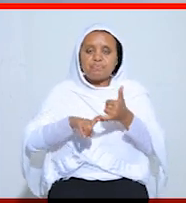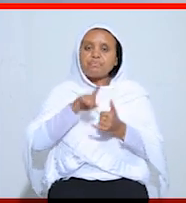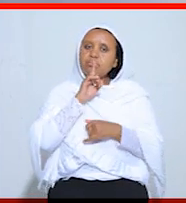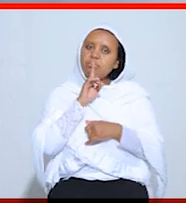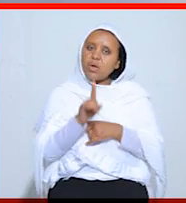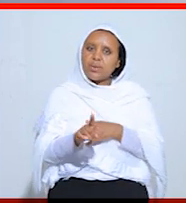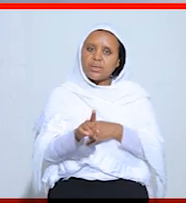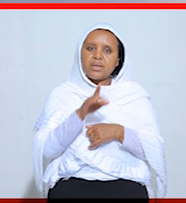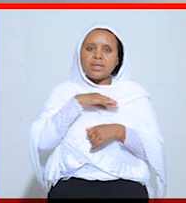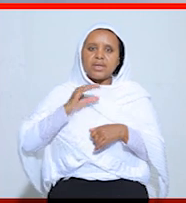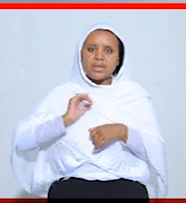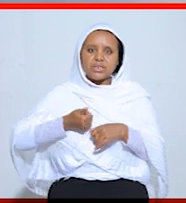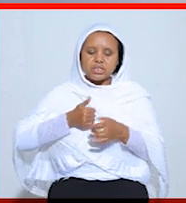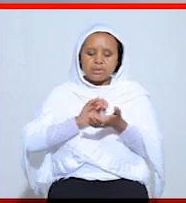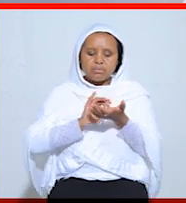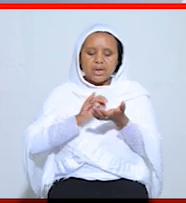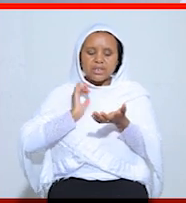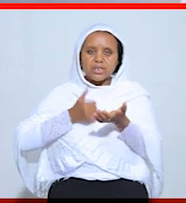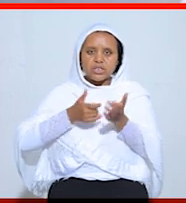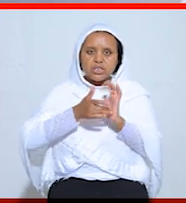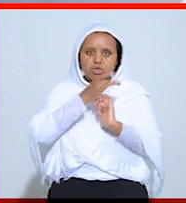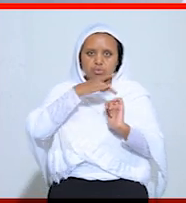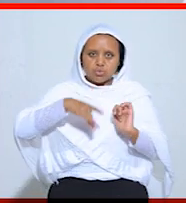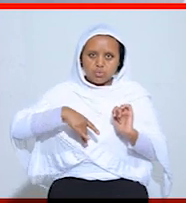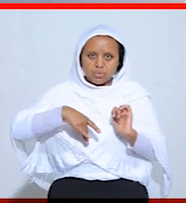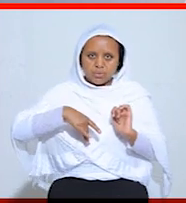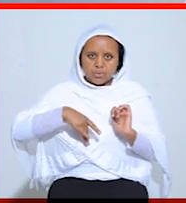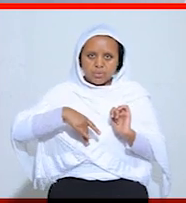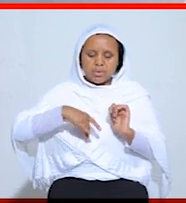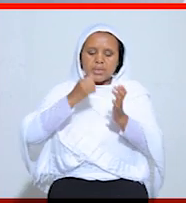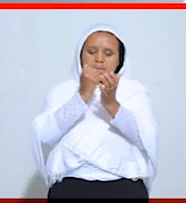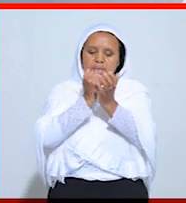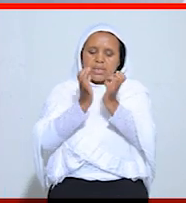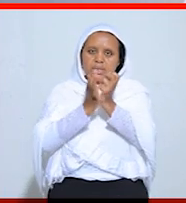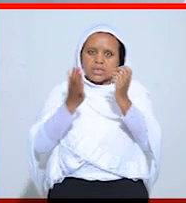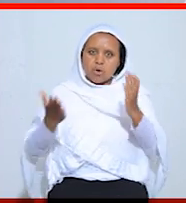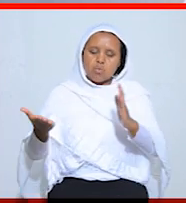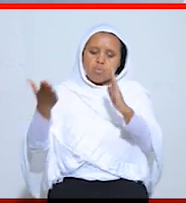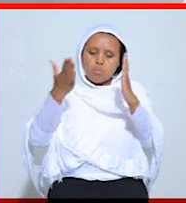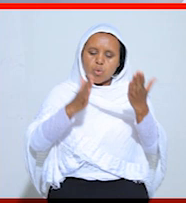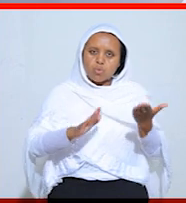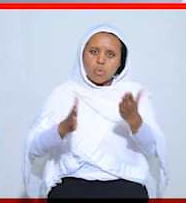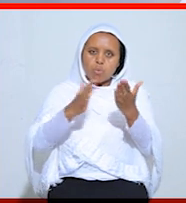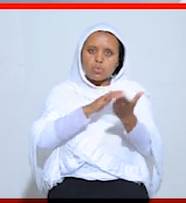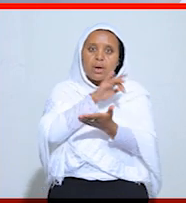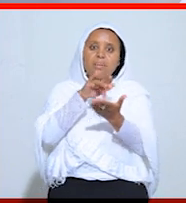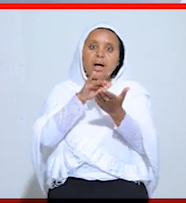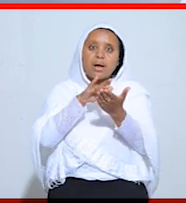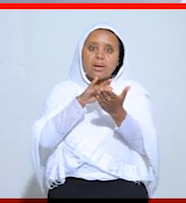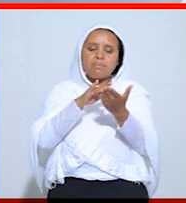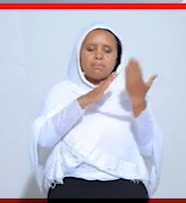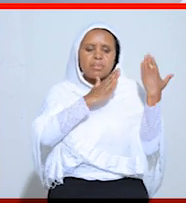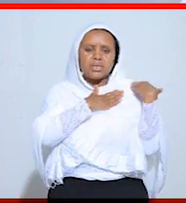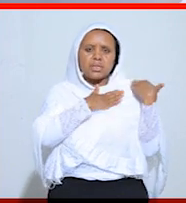በመጨረሻም በእውነት ጌታችን መድኃኒታችን ኢየሱስ ክርስቶስ ተሰቅሎ ሞቶ ከሙታን